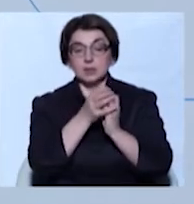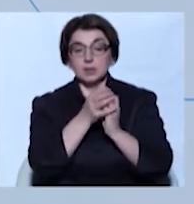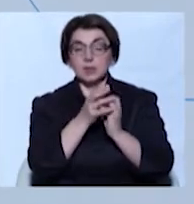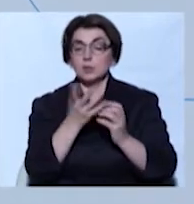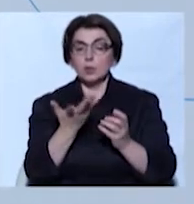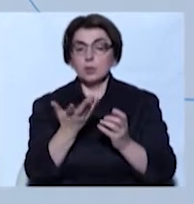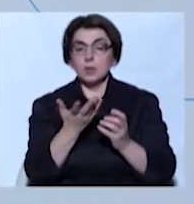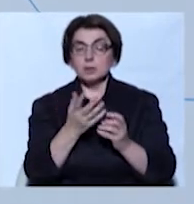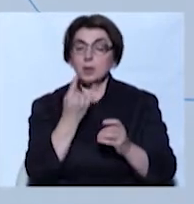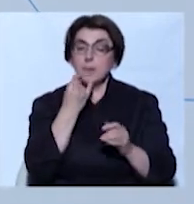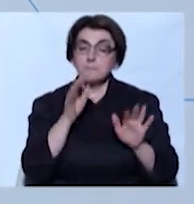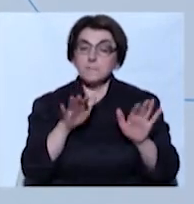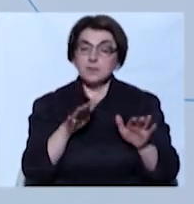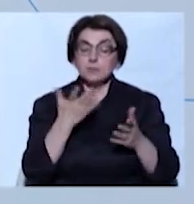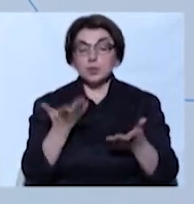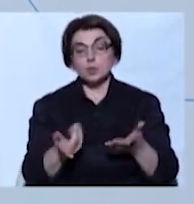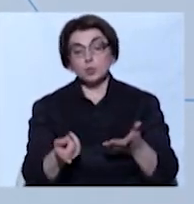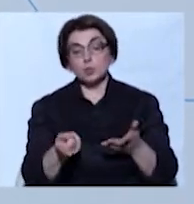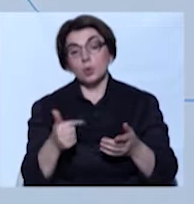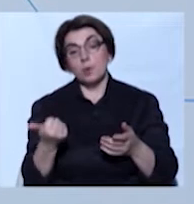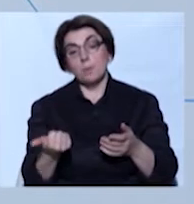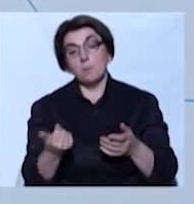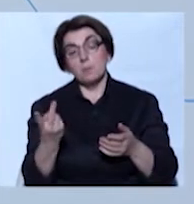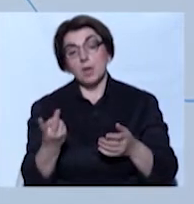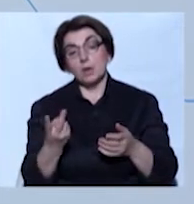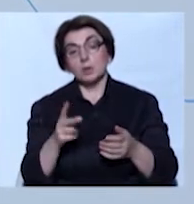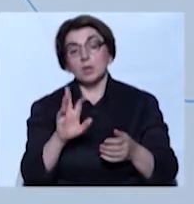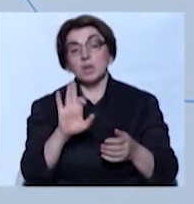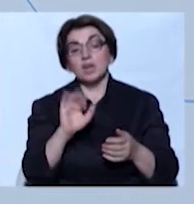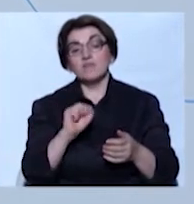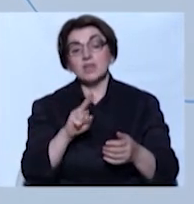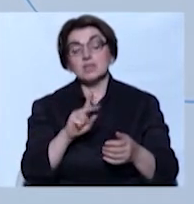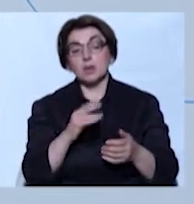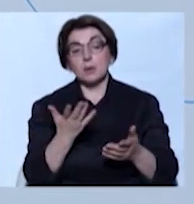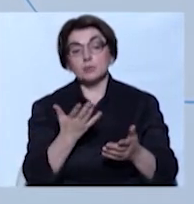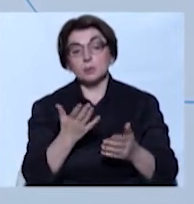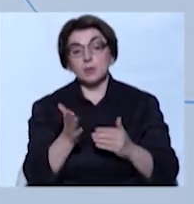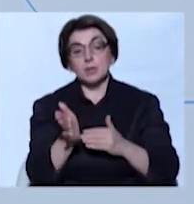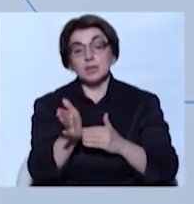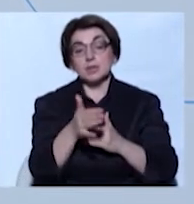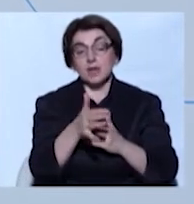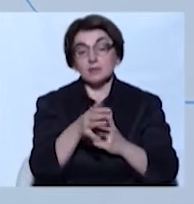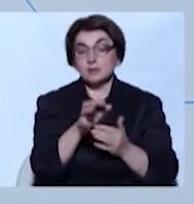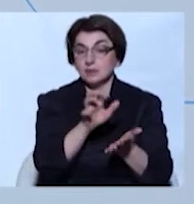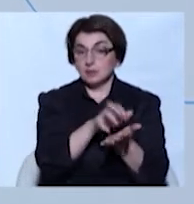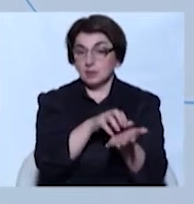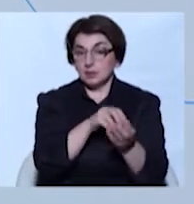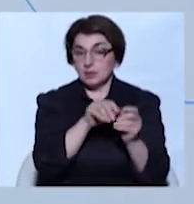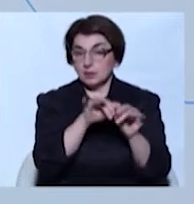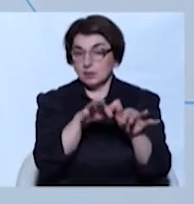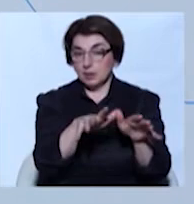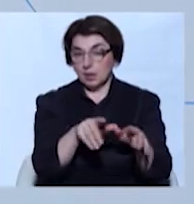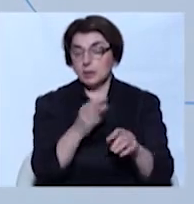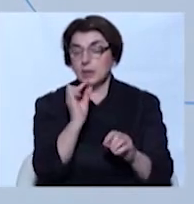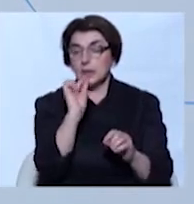ფრინველის თუ ქვეწარმავლის? მე როდესაც კვერცხებზე გესაუბრეთ, გითხარით, რომ თევზის და ამფიბიას კვერცხი თხელი აპკით